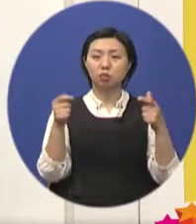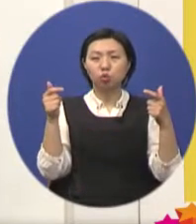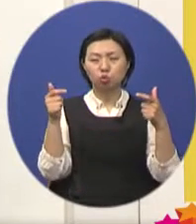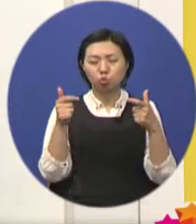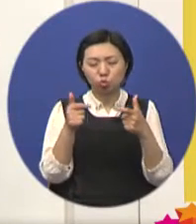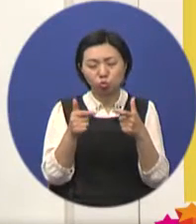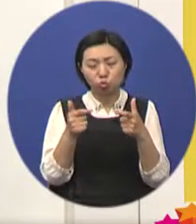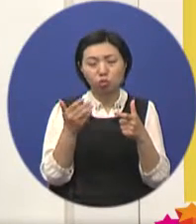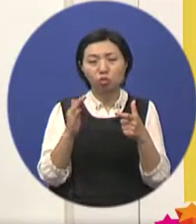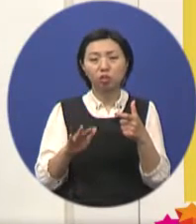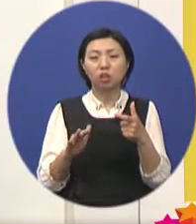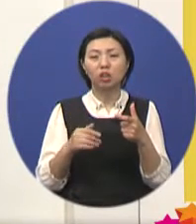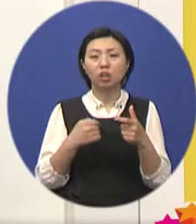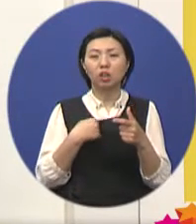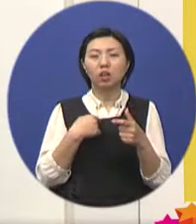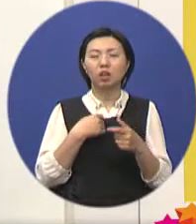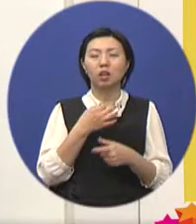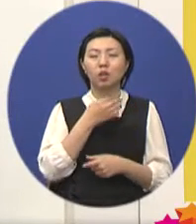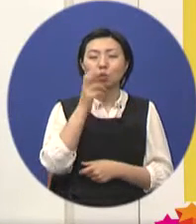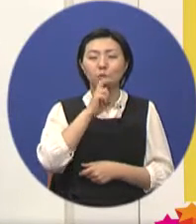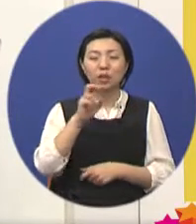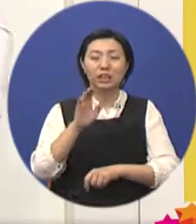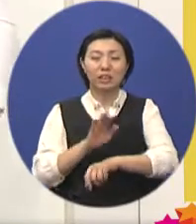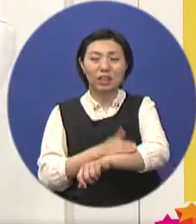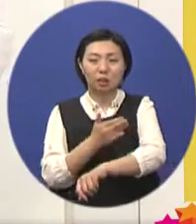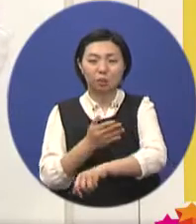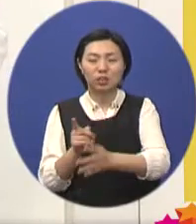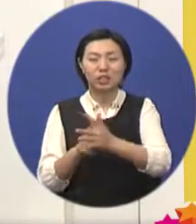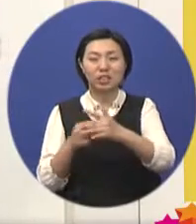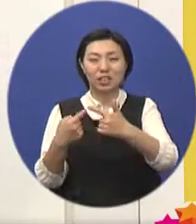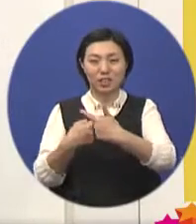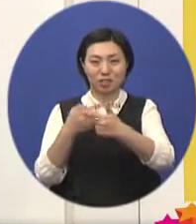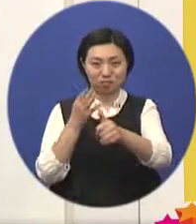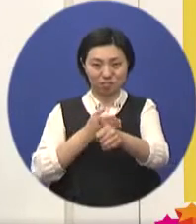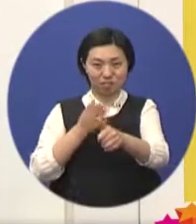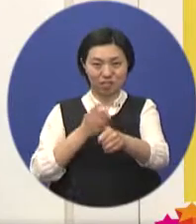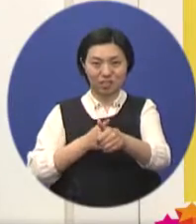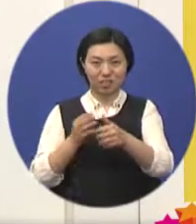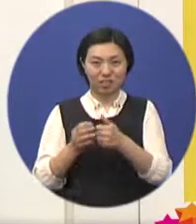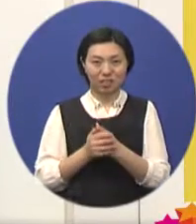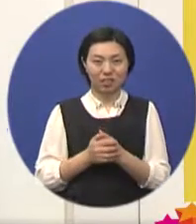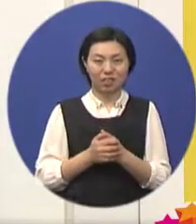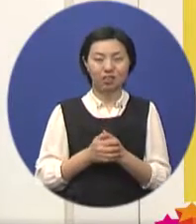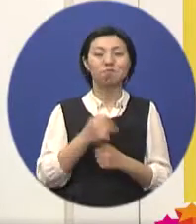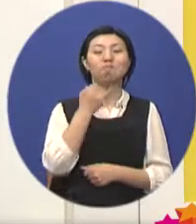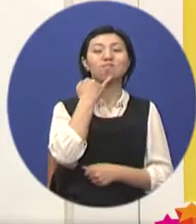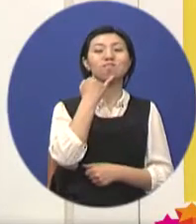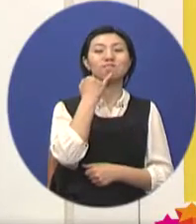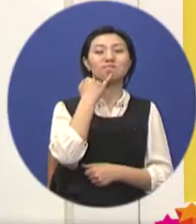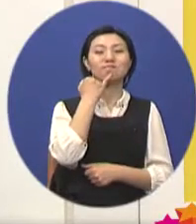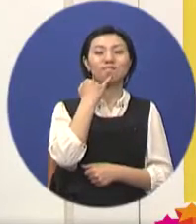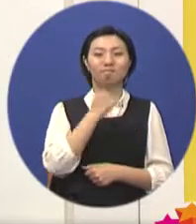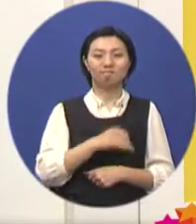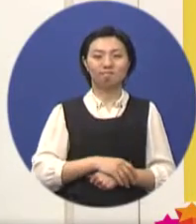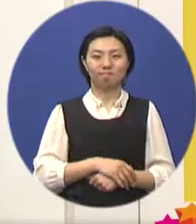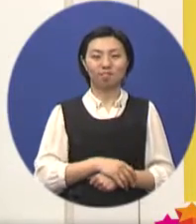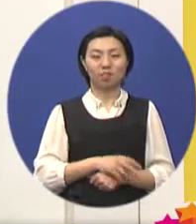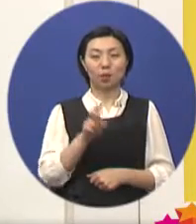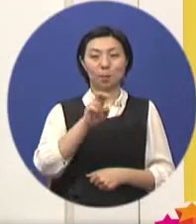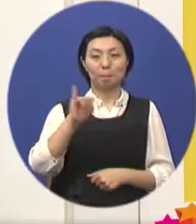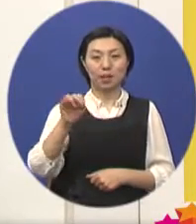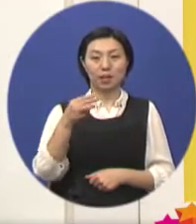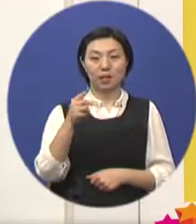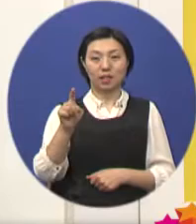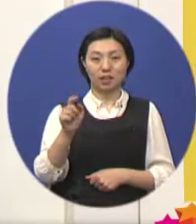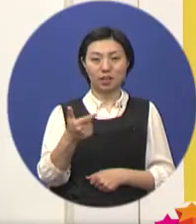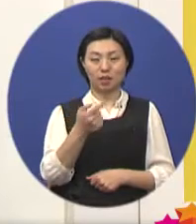건데 제가 못 부르더라도 이해 부탁드릴게요. 아, 아니에요. 코가 약간 자, 맹맹하다. 예, 네. 괜찮습니다. 네. 자, 우리 미란 씨가